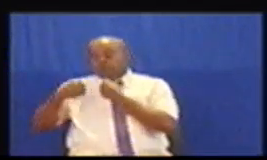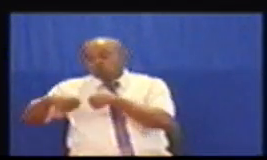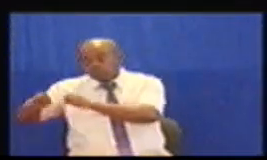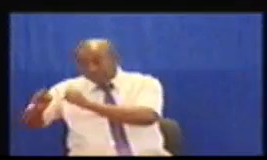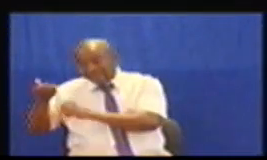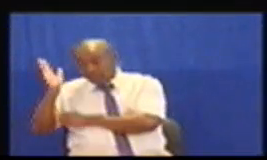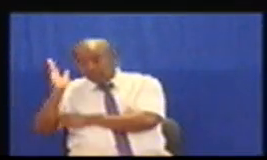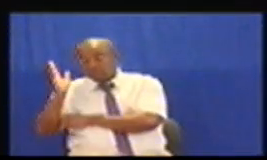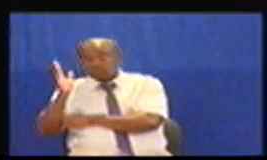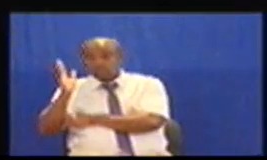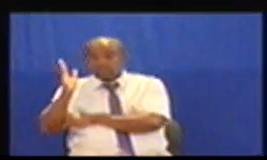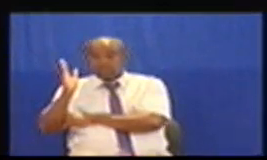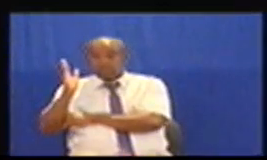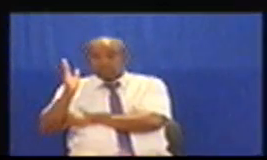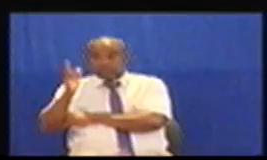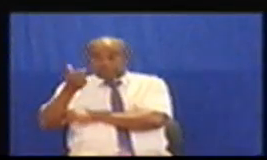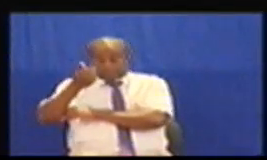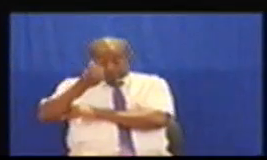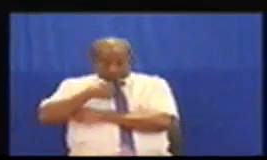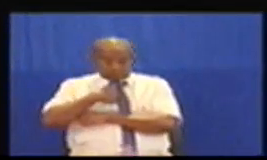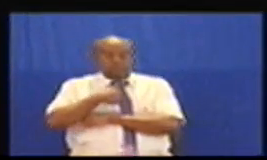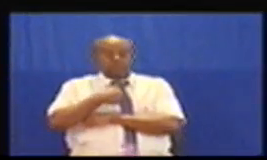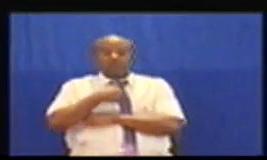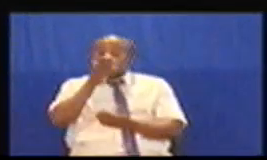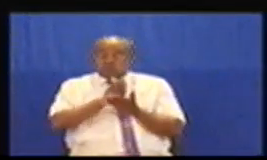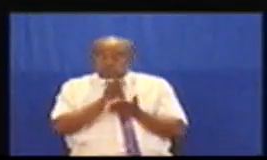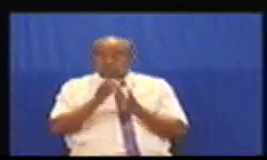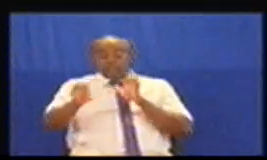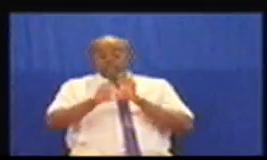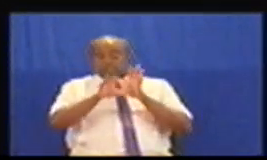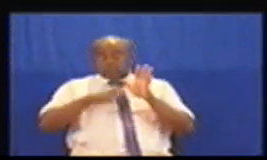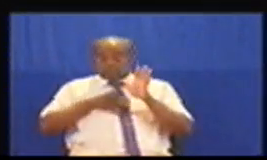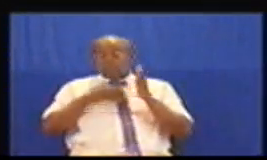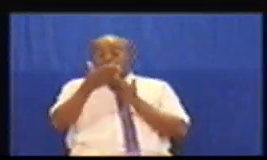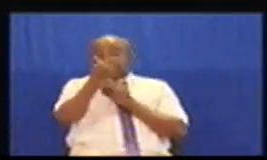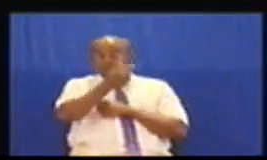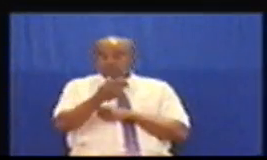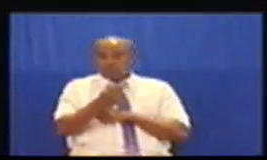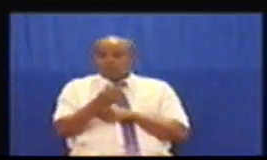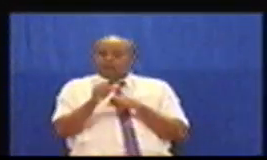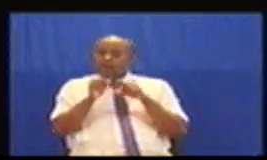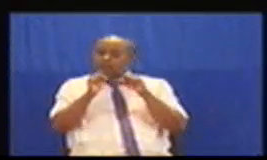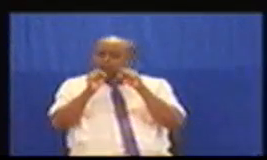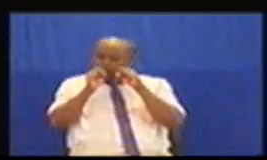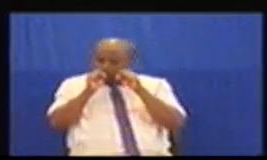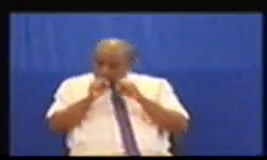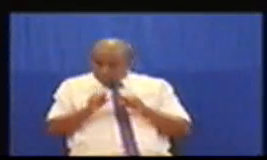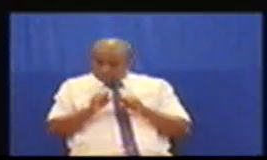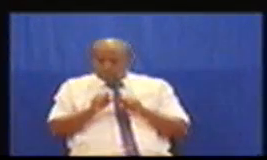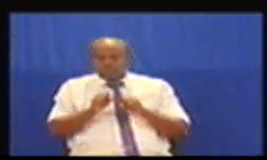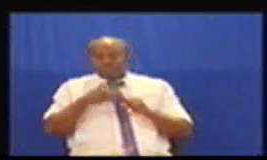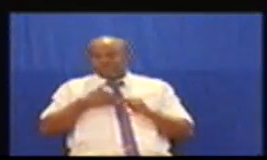nimeshuhudia kwamba katika nchi yetu kweli lazima tujisifie kwamba hiyo checks and